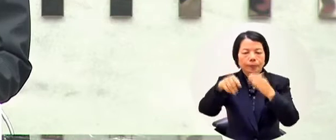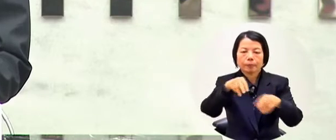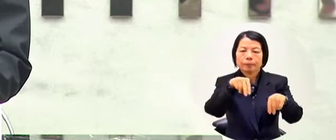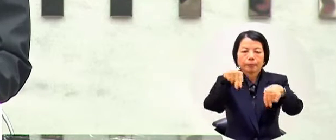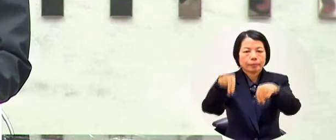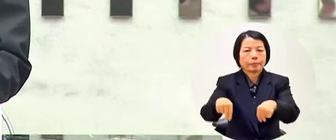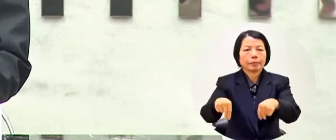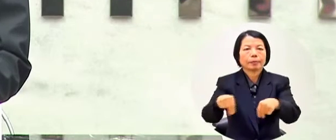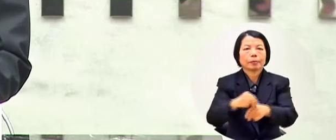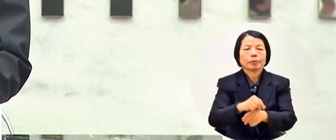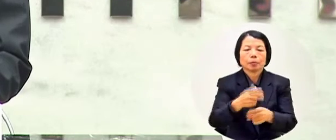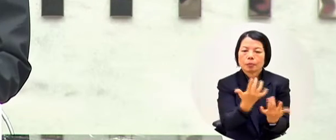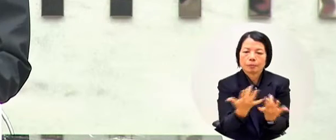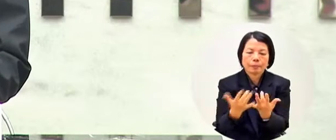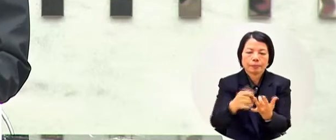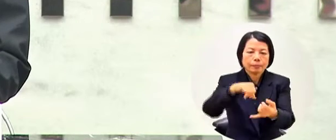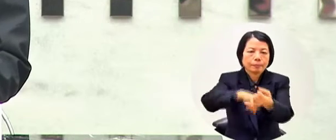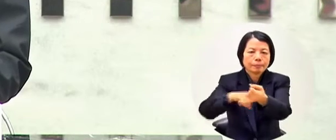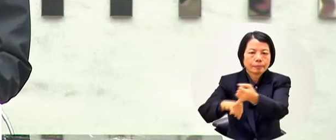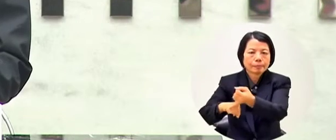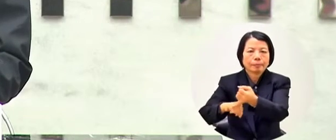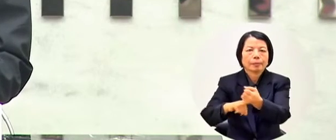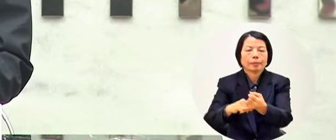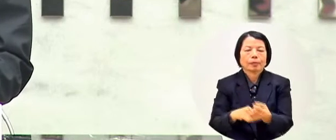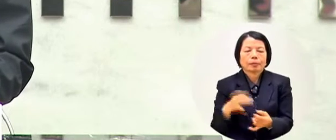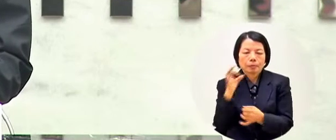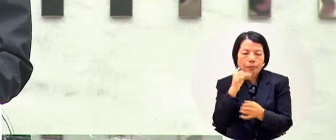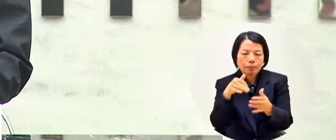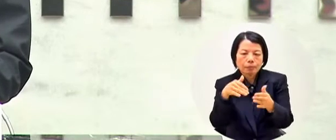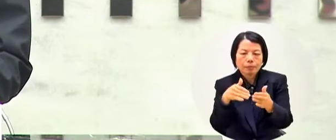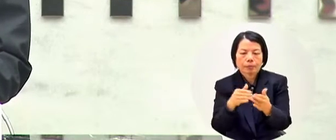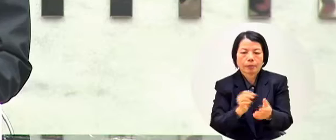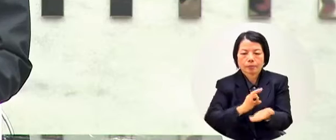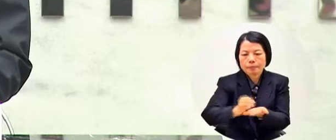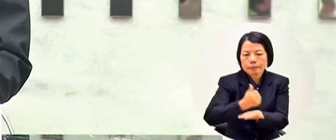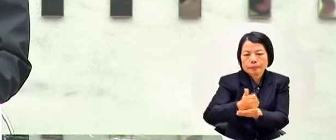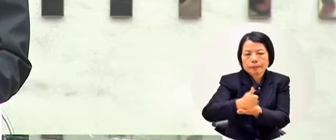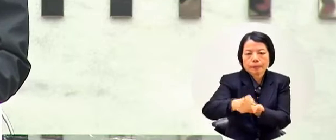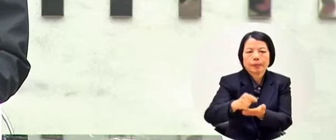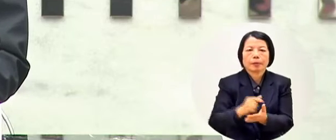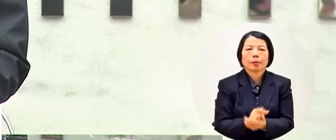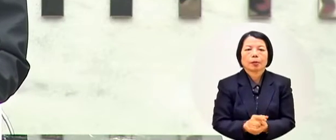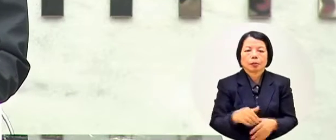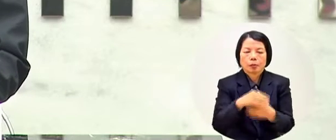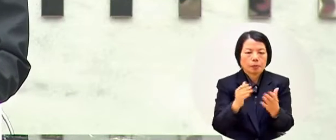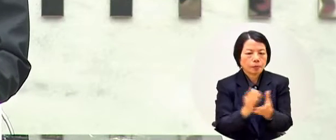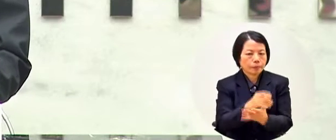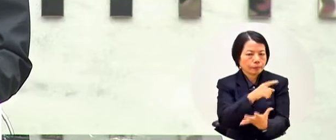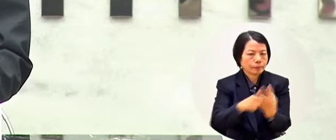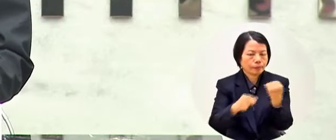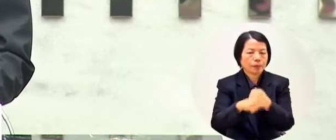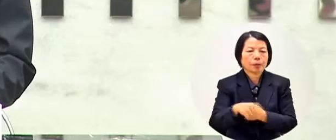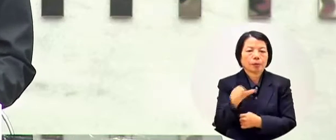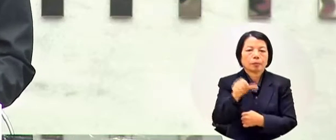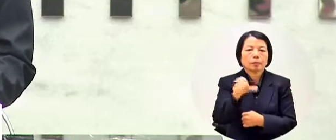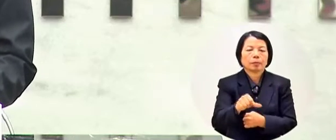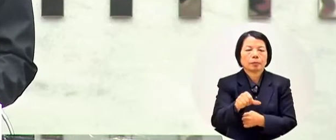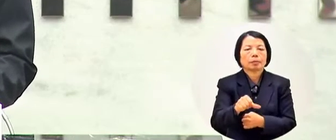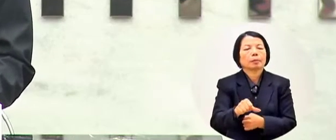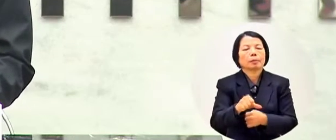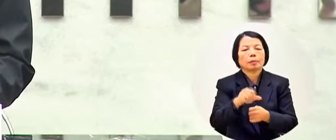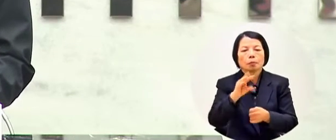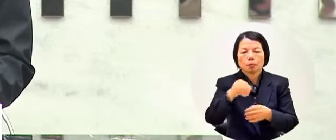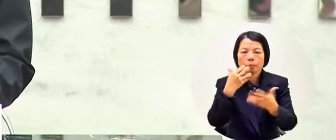单，寻求商机，共同促成了总价值5600多万元新台币的农渔产品，以